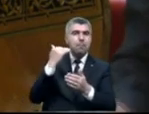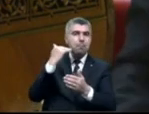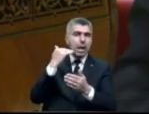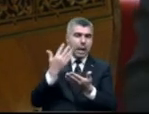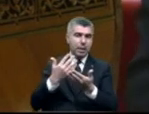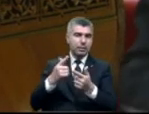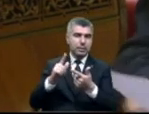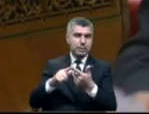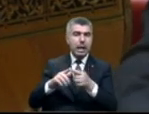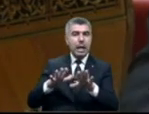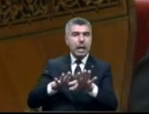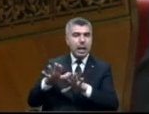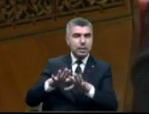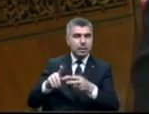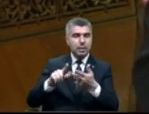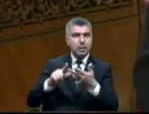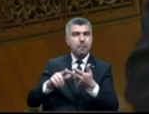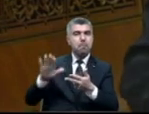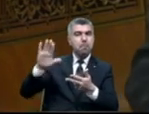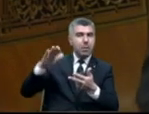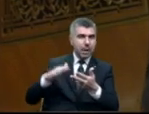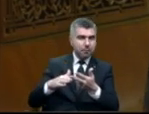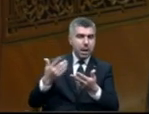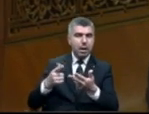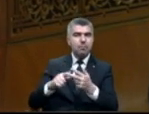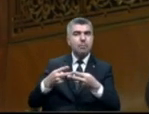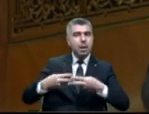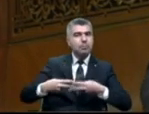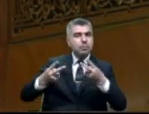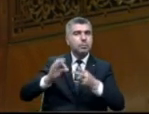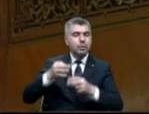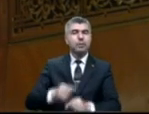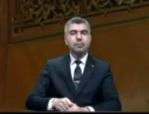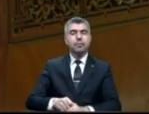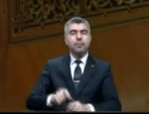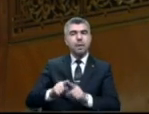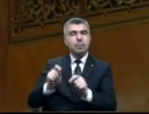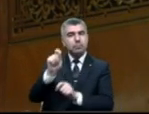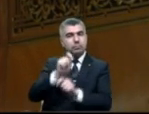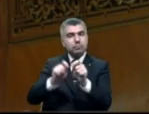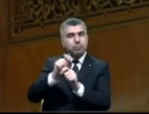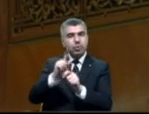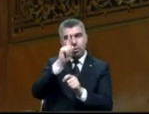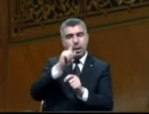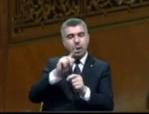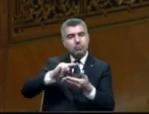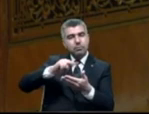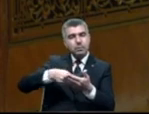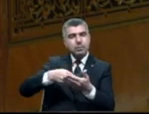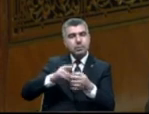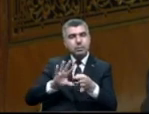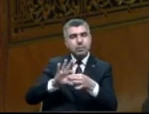عندنا أكادير، عندنا بني ملال اللي بداو، وحنا في صدد التحضير باش نوقعوا في مراكش